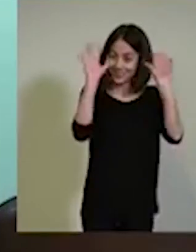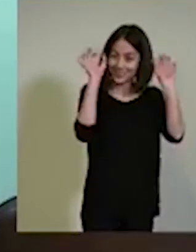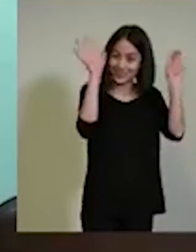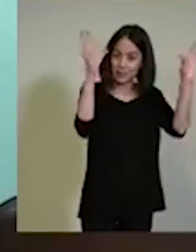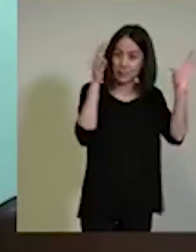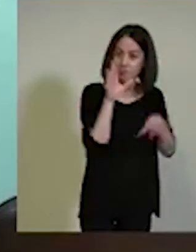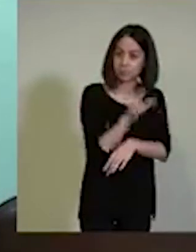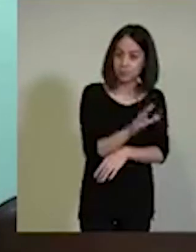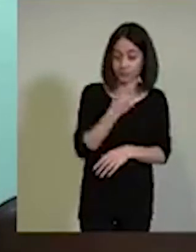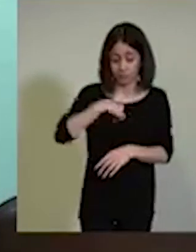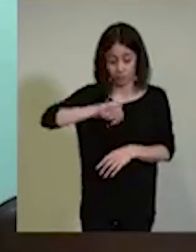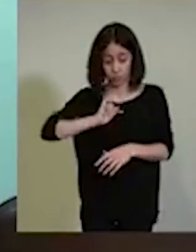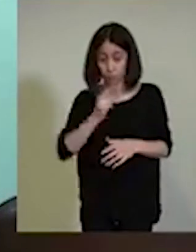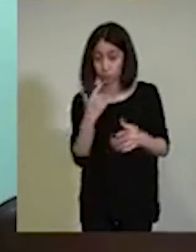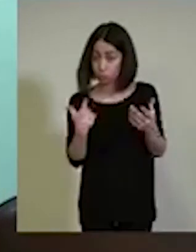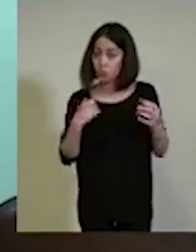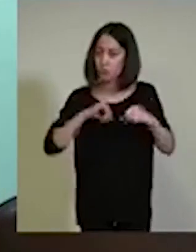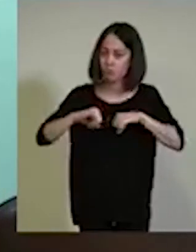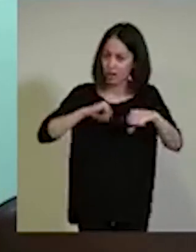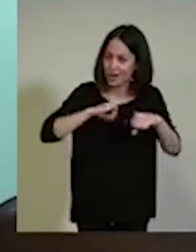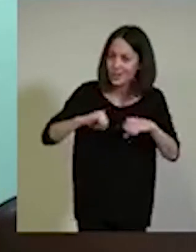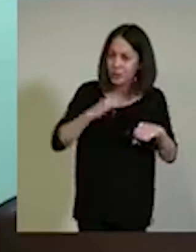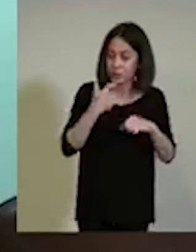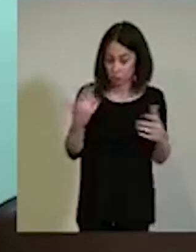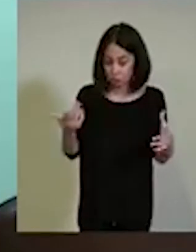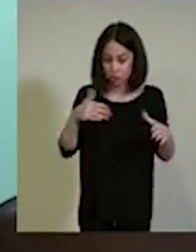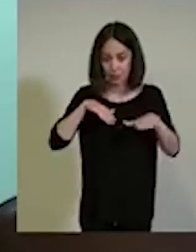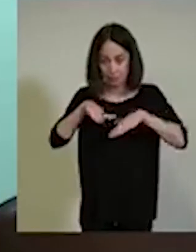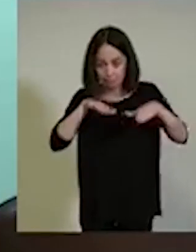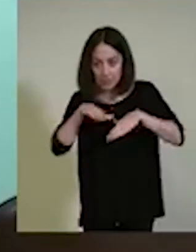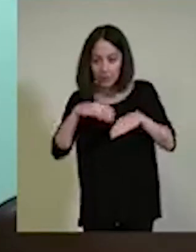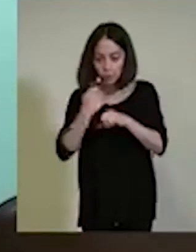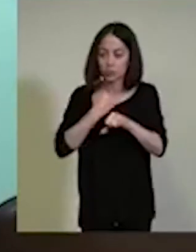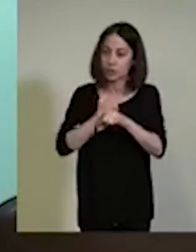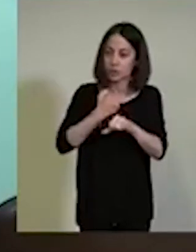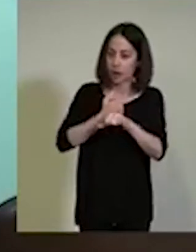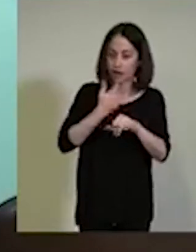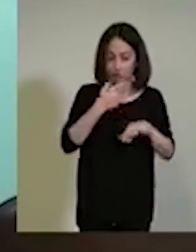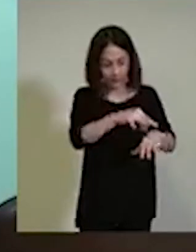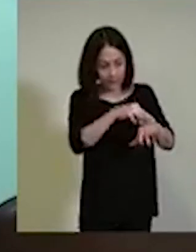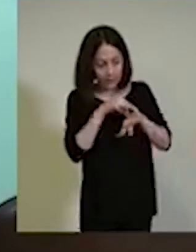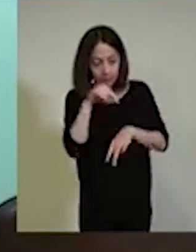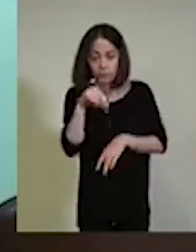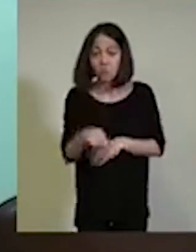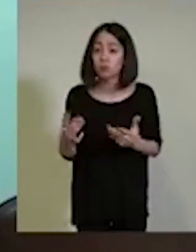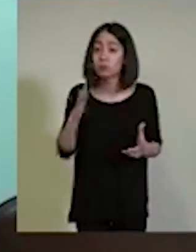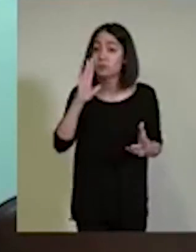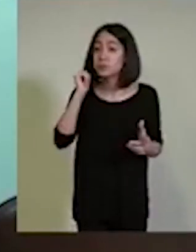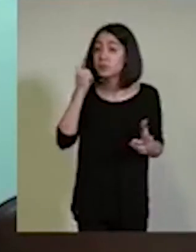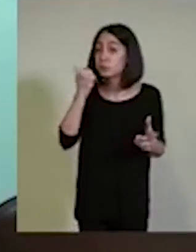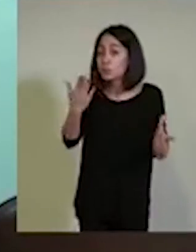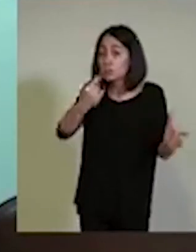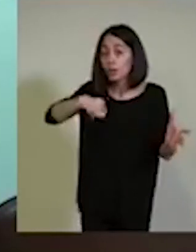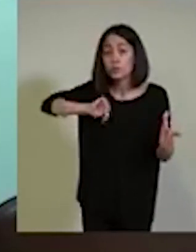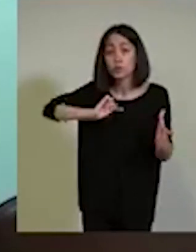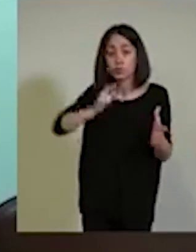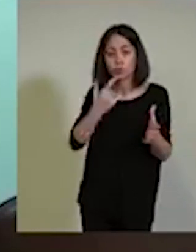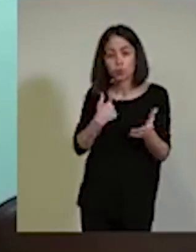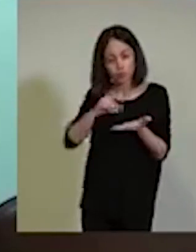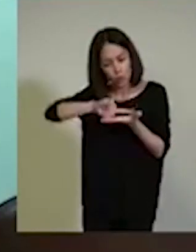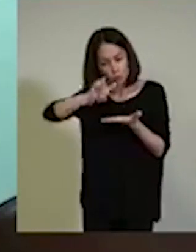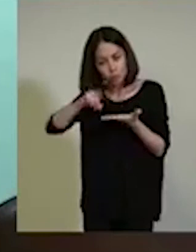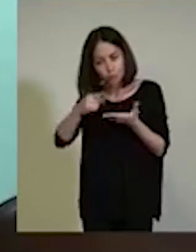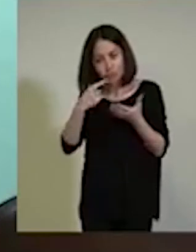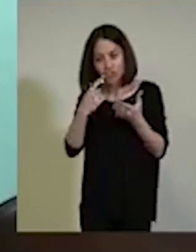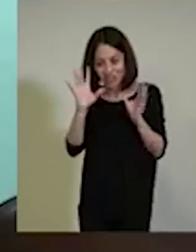actions et tous nos modes d'action. C'est pourquoi nous avançons vers un budget